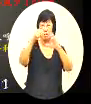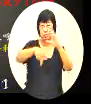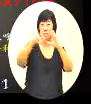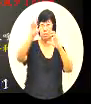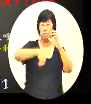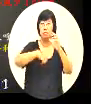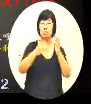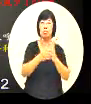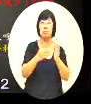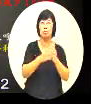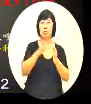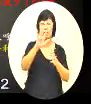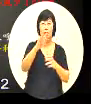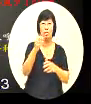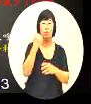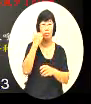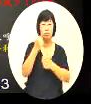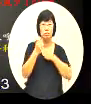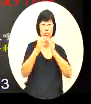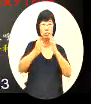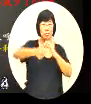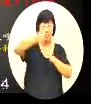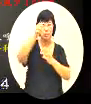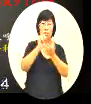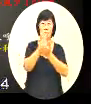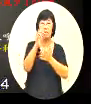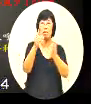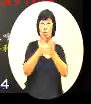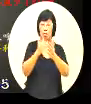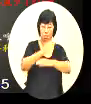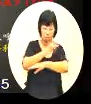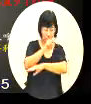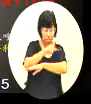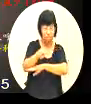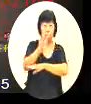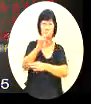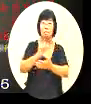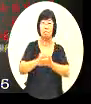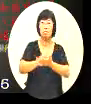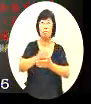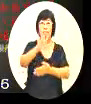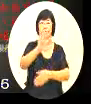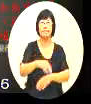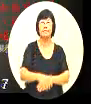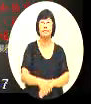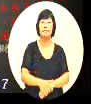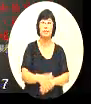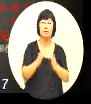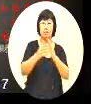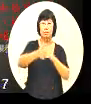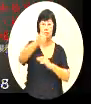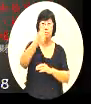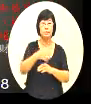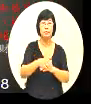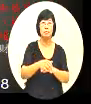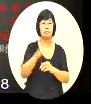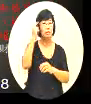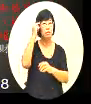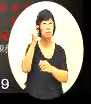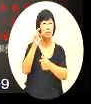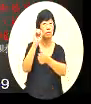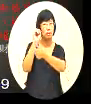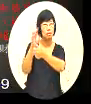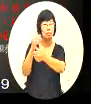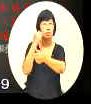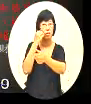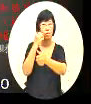市长也在议会也提过这两个，哎，报章杂志也都有报齁。那么市长，我们要怎么向中央争